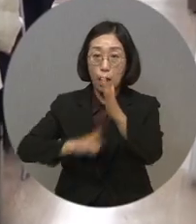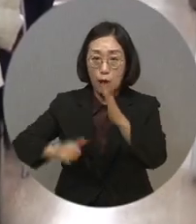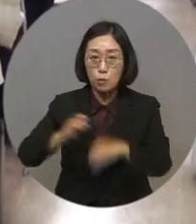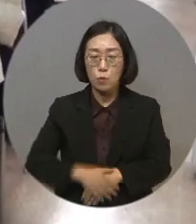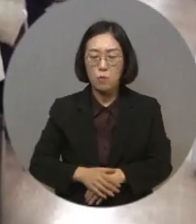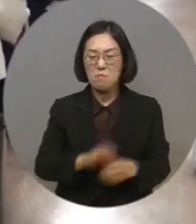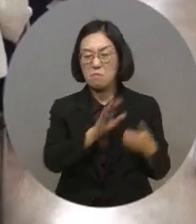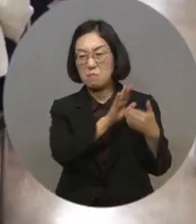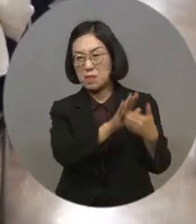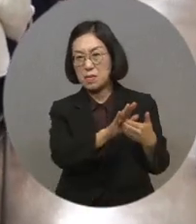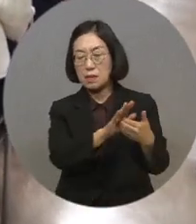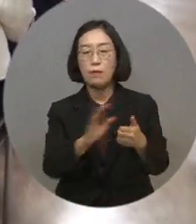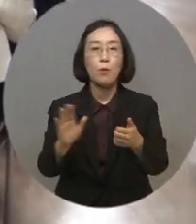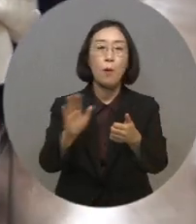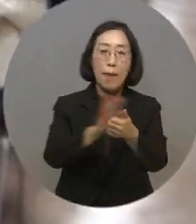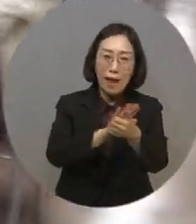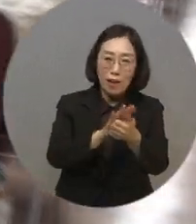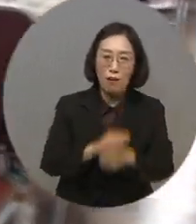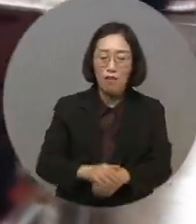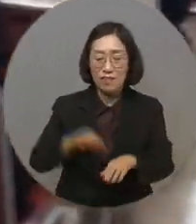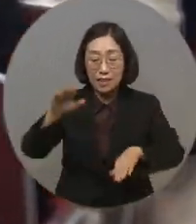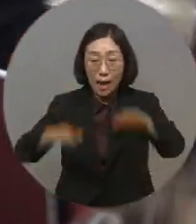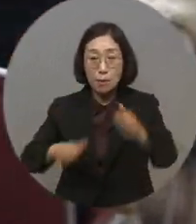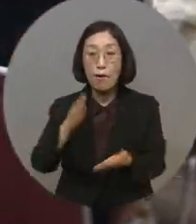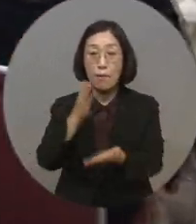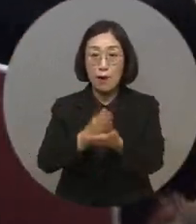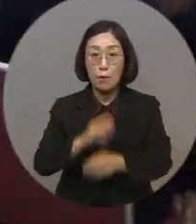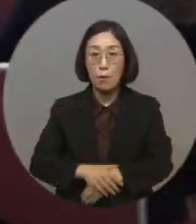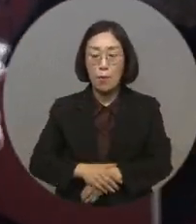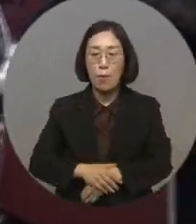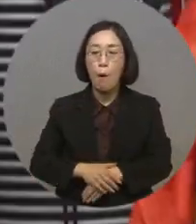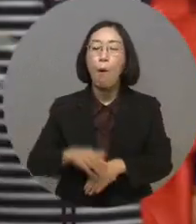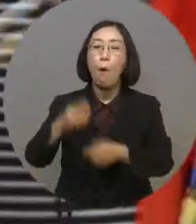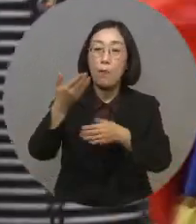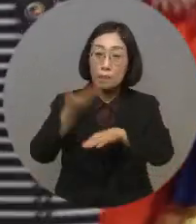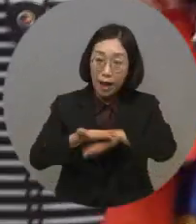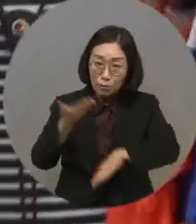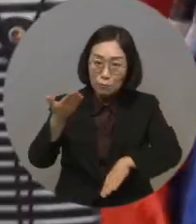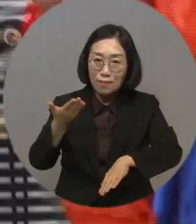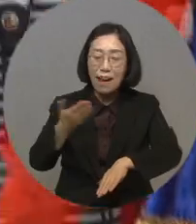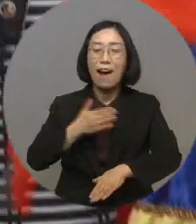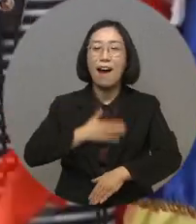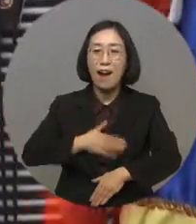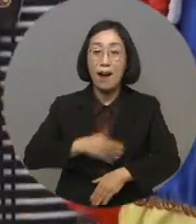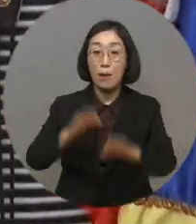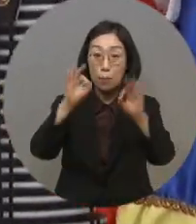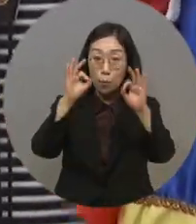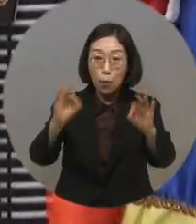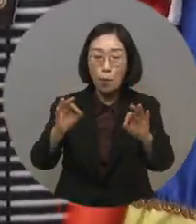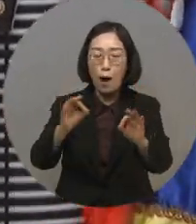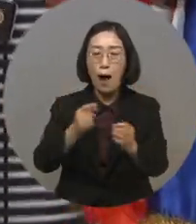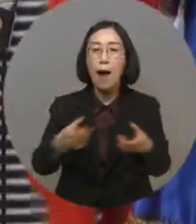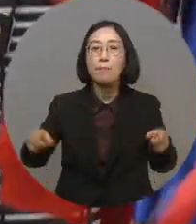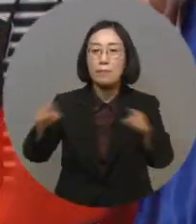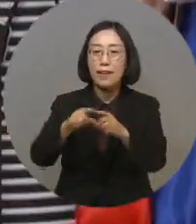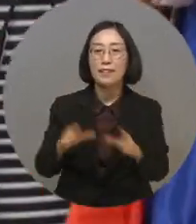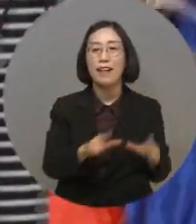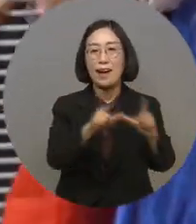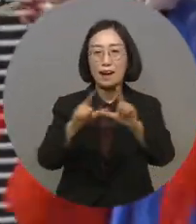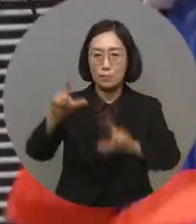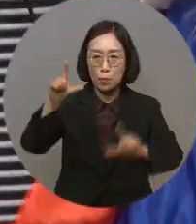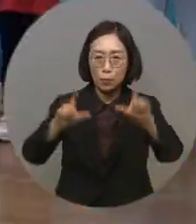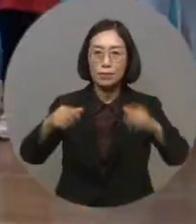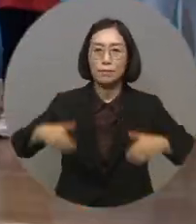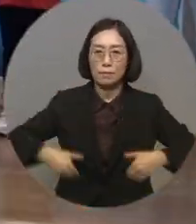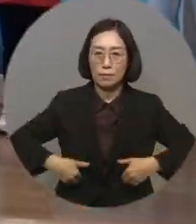배척이 아닌 배려, 차별이 아닌 차이를 서로 인정하며 더불어 살아가는 모습이